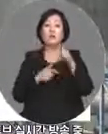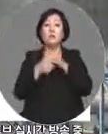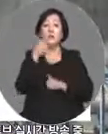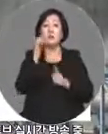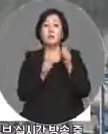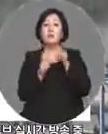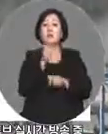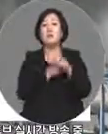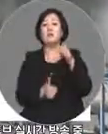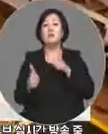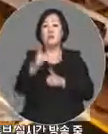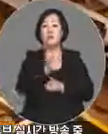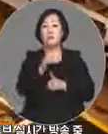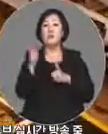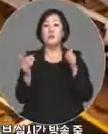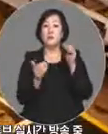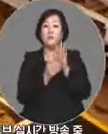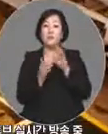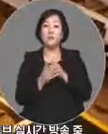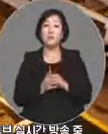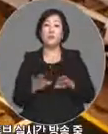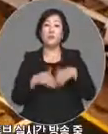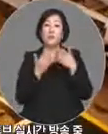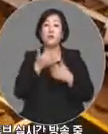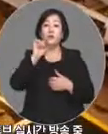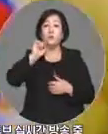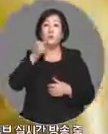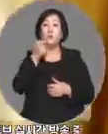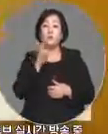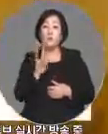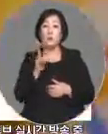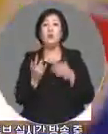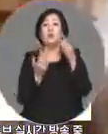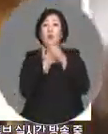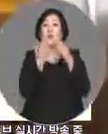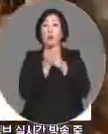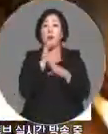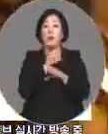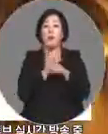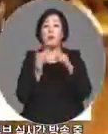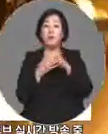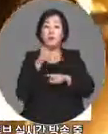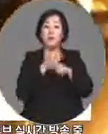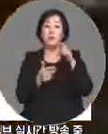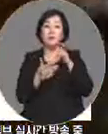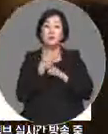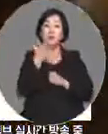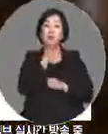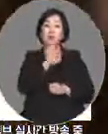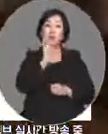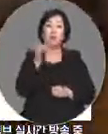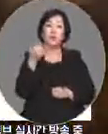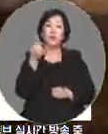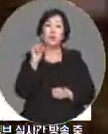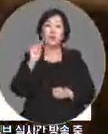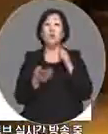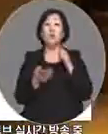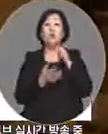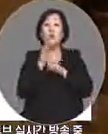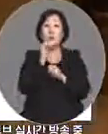성장을 견인하고 있습니다. 촉매 개발 및 시설 개선을 통한 고품질 윤활기유 생산을 증대하고